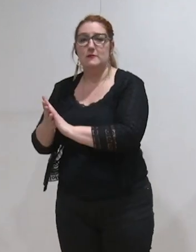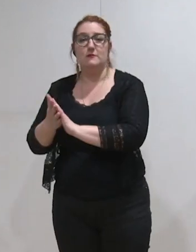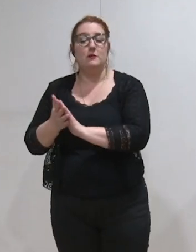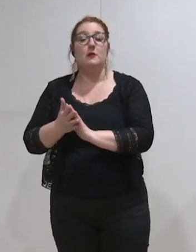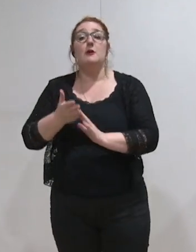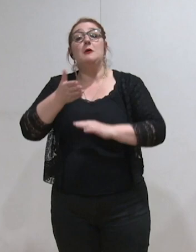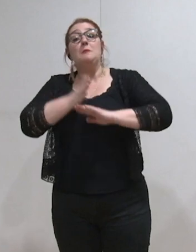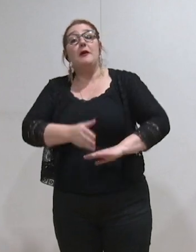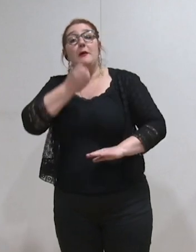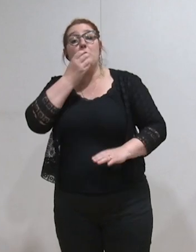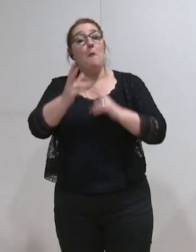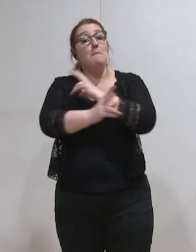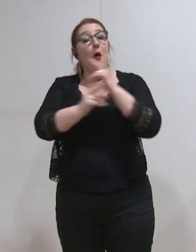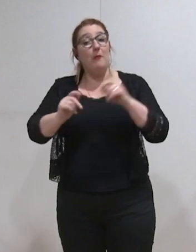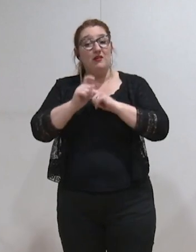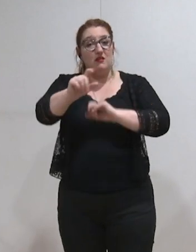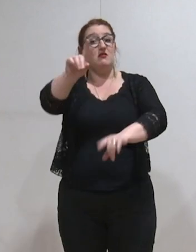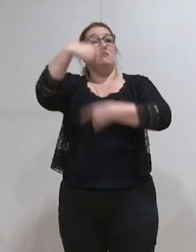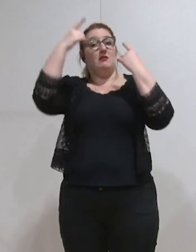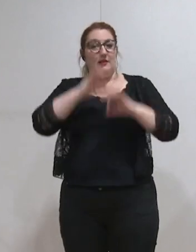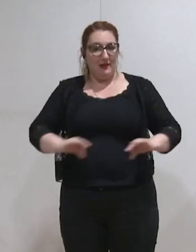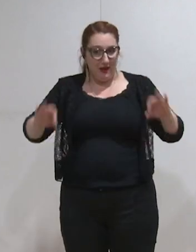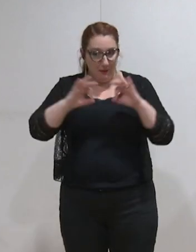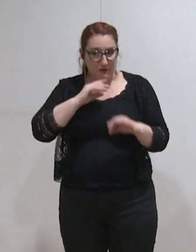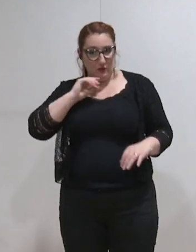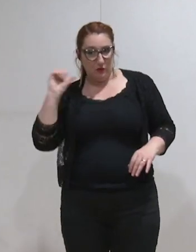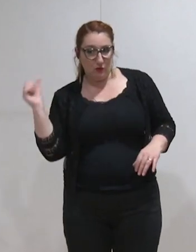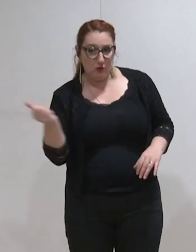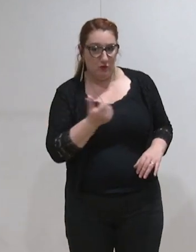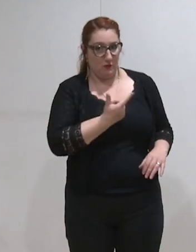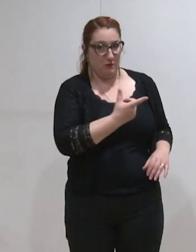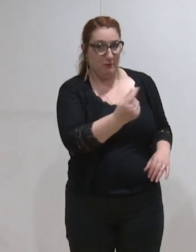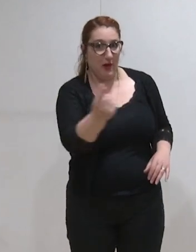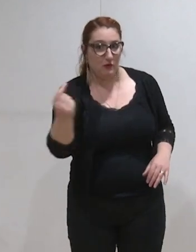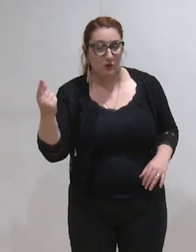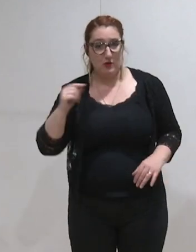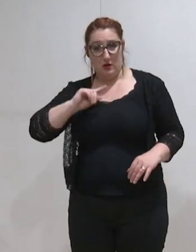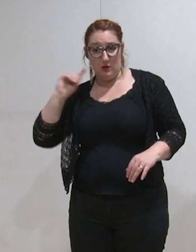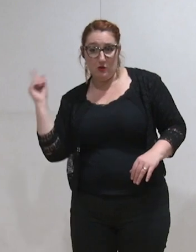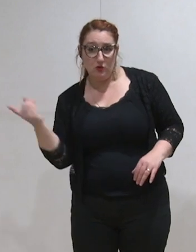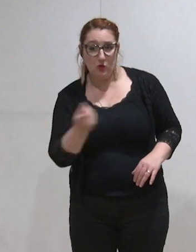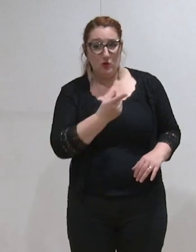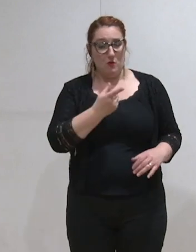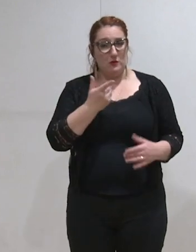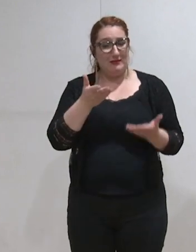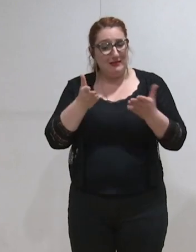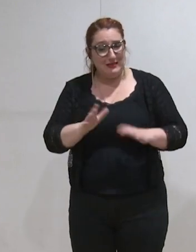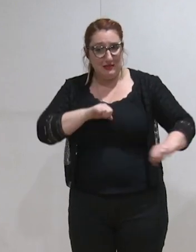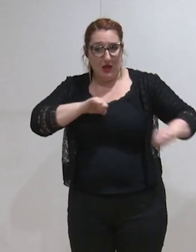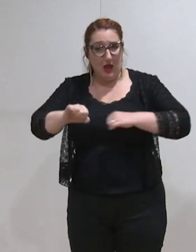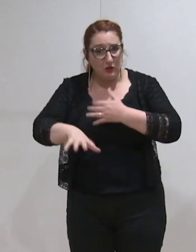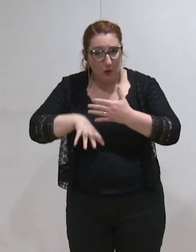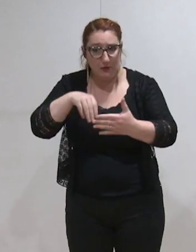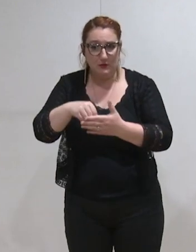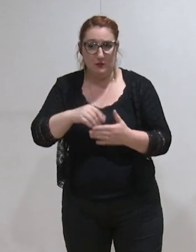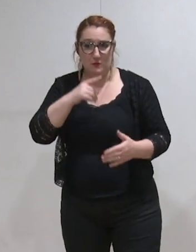après donc tout le monde est partenaire et tout le monde est acteur de cette décision monsieur